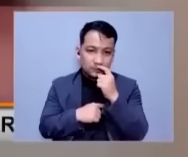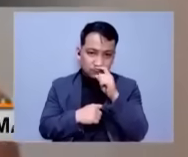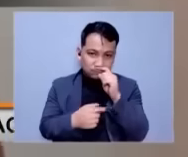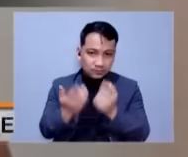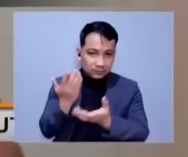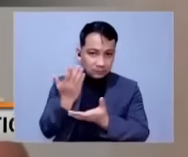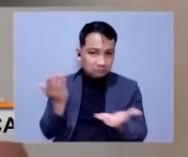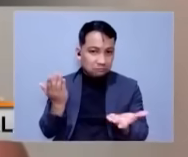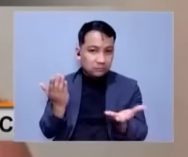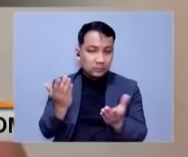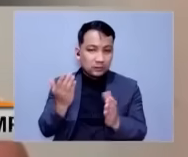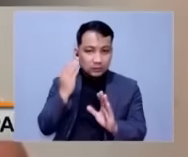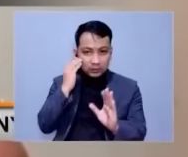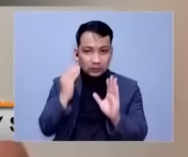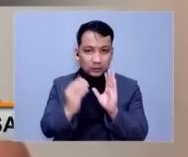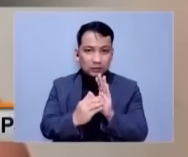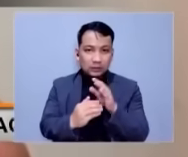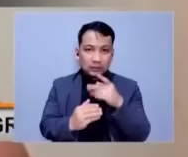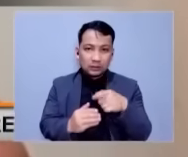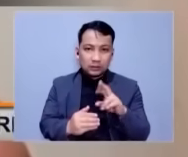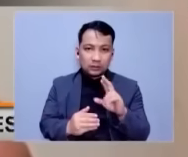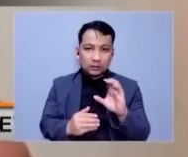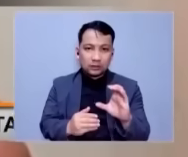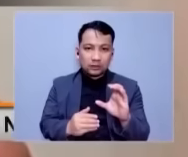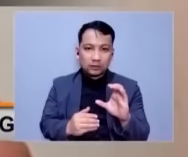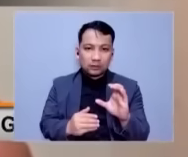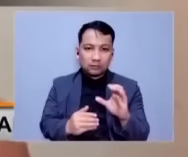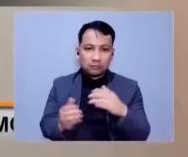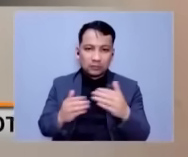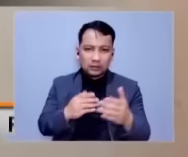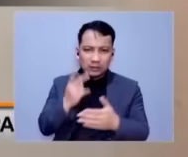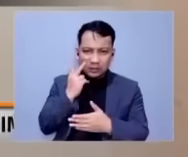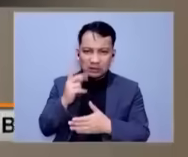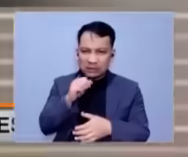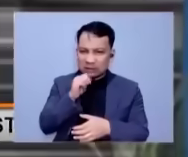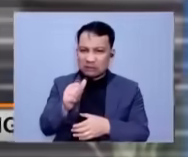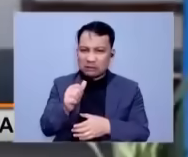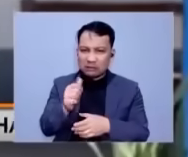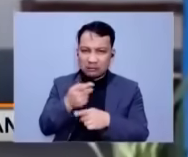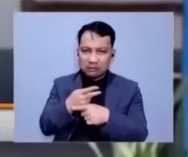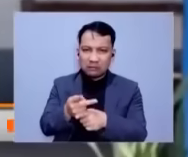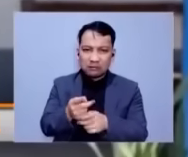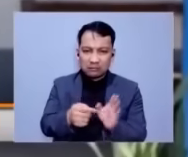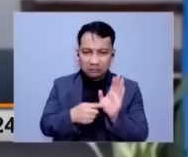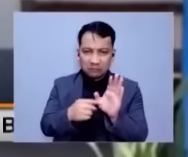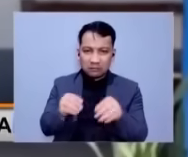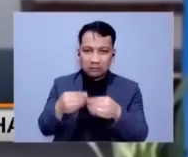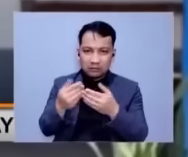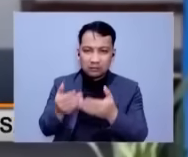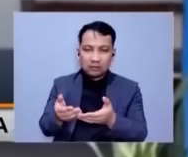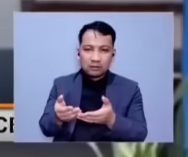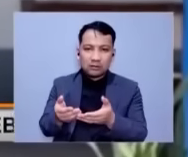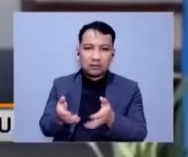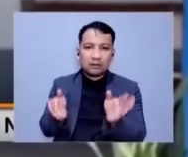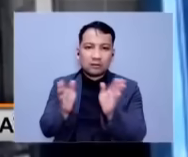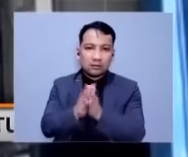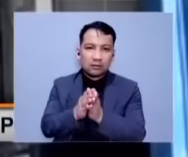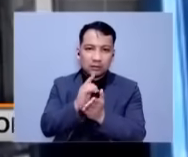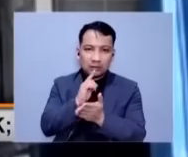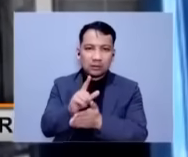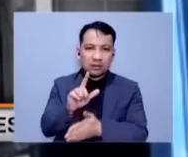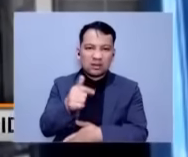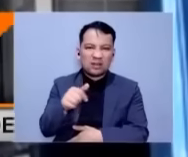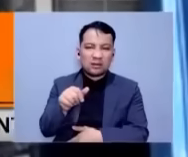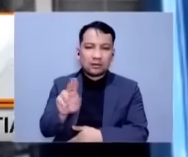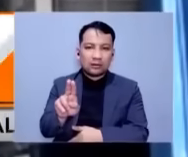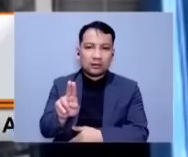photocopy sa PRC niya, pero hindi siya nakaproduce. Dito na humingi ng tulong ang LGU sa mga pulis